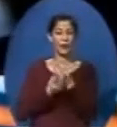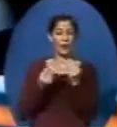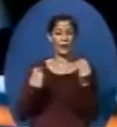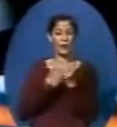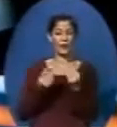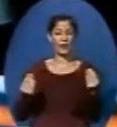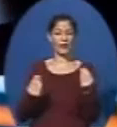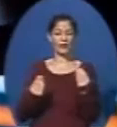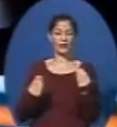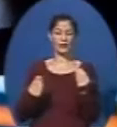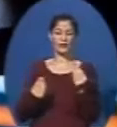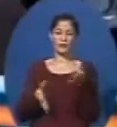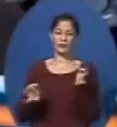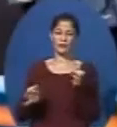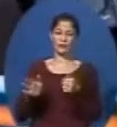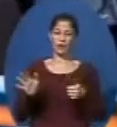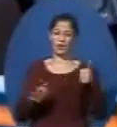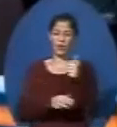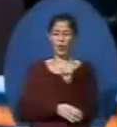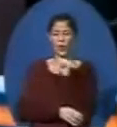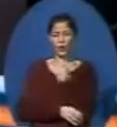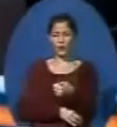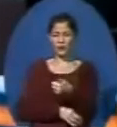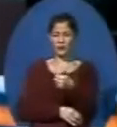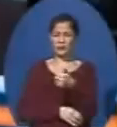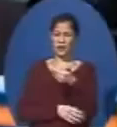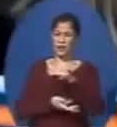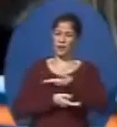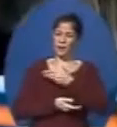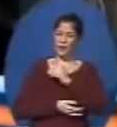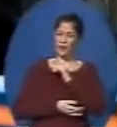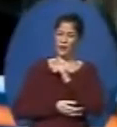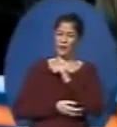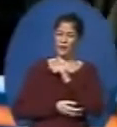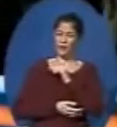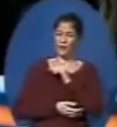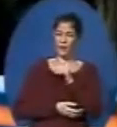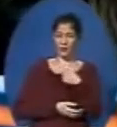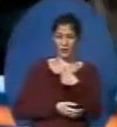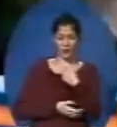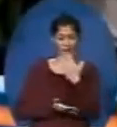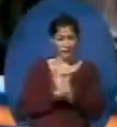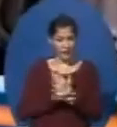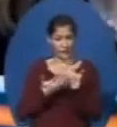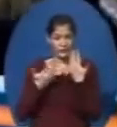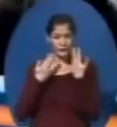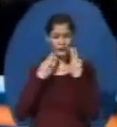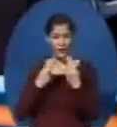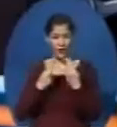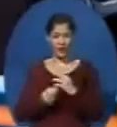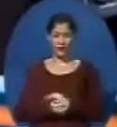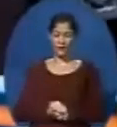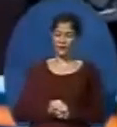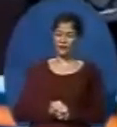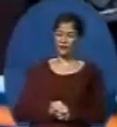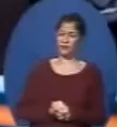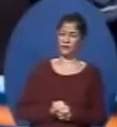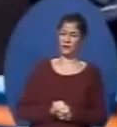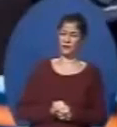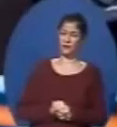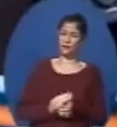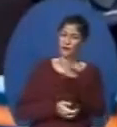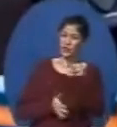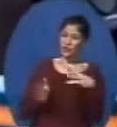לא רוצה להורות לבית המשפט המחוזי לשמוע, שקשור בהולילנד. אני נותן את התשובה. יש אימיילים. אני נותן את